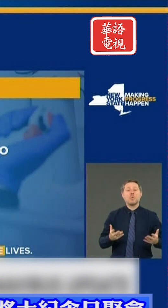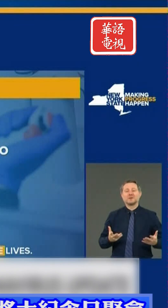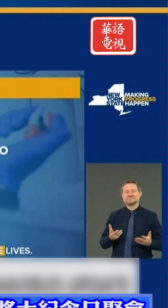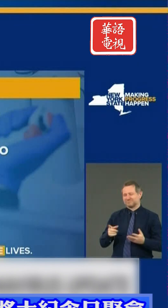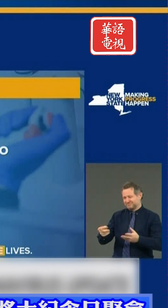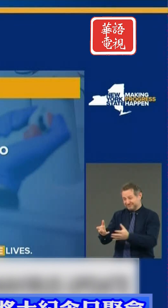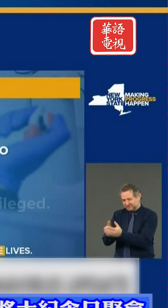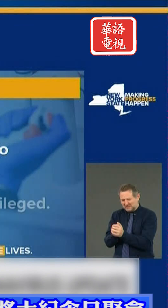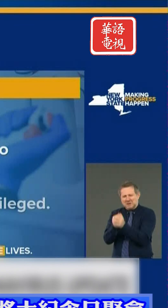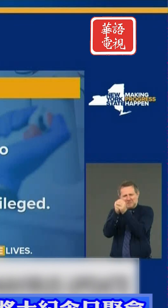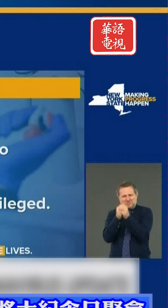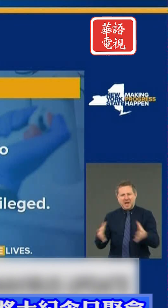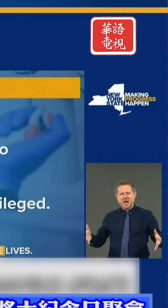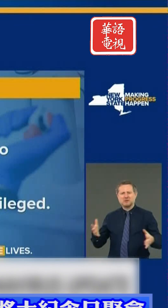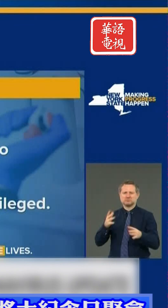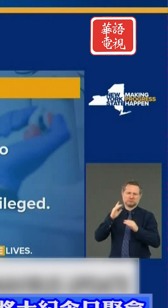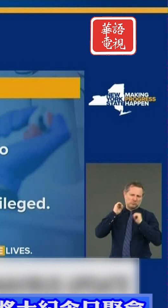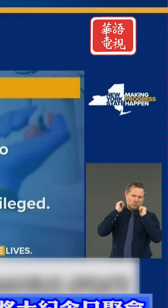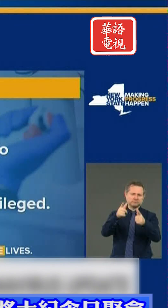级。